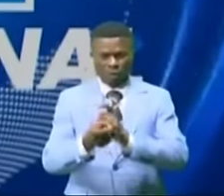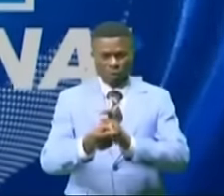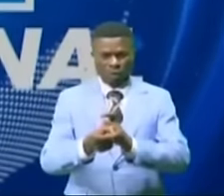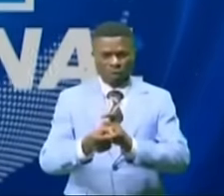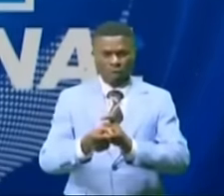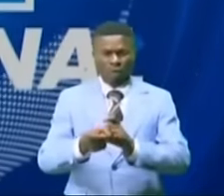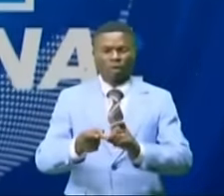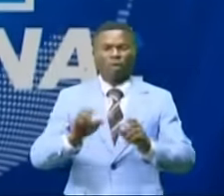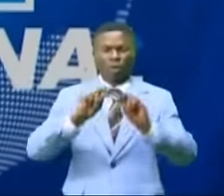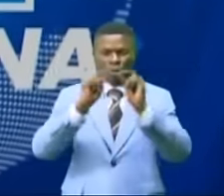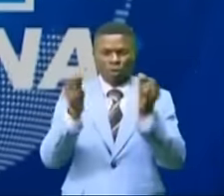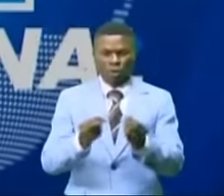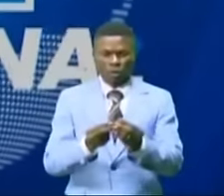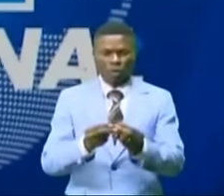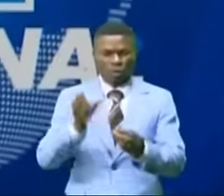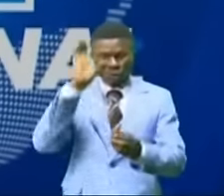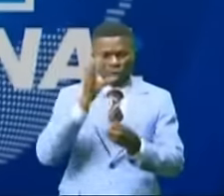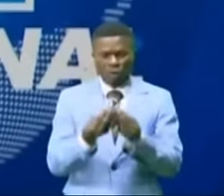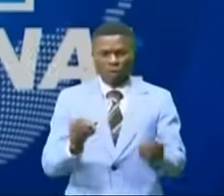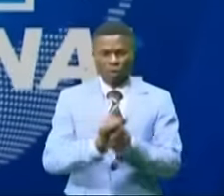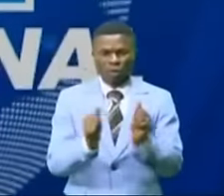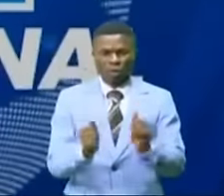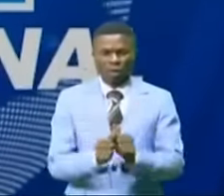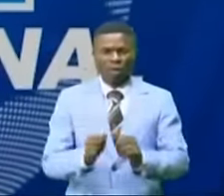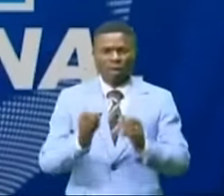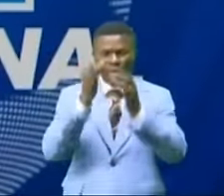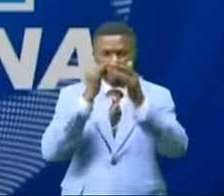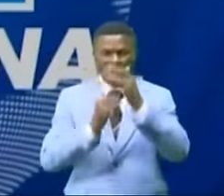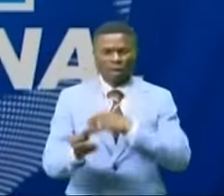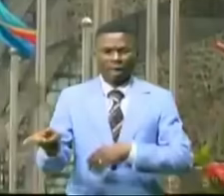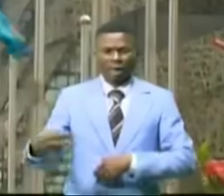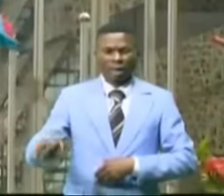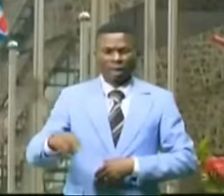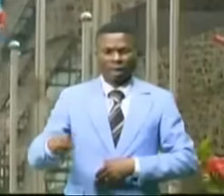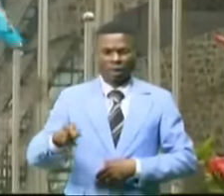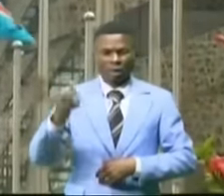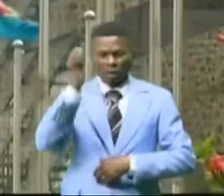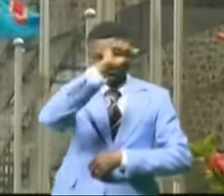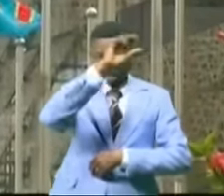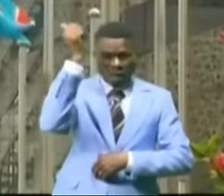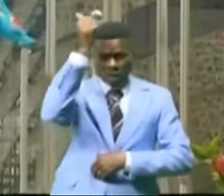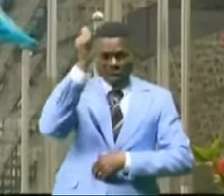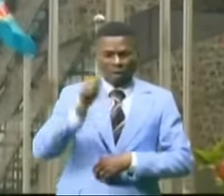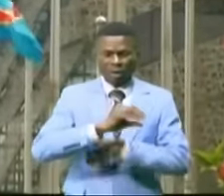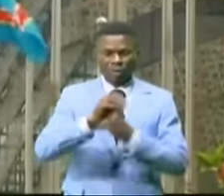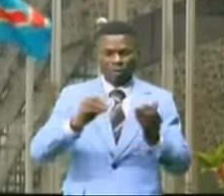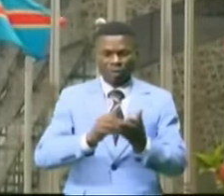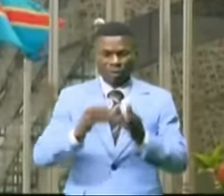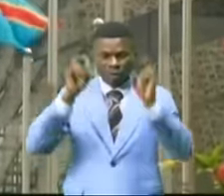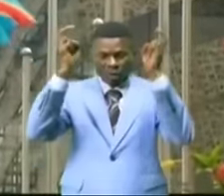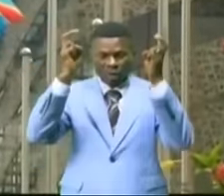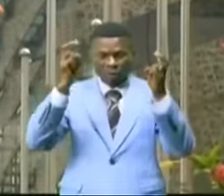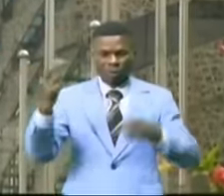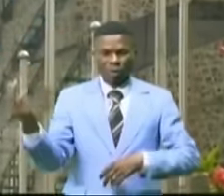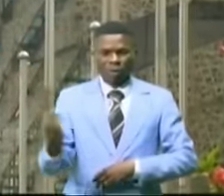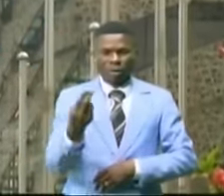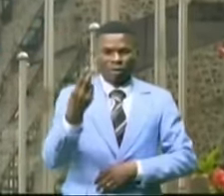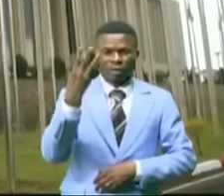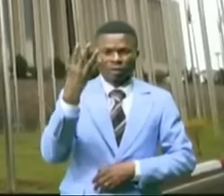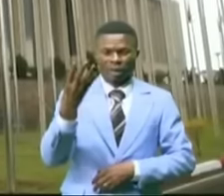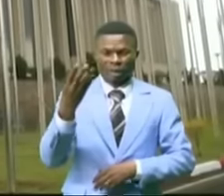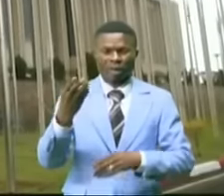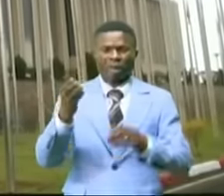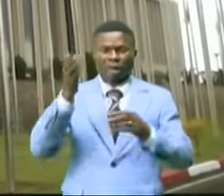pour relever les défis de l'intégration régionale en Afrique centrale. C'est sous ce thème que la 24e